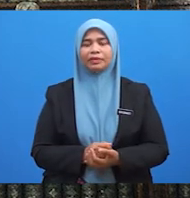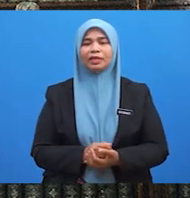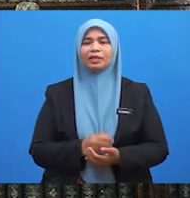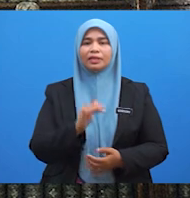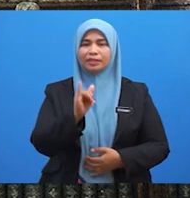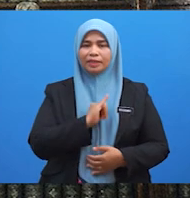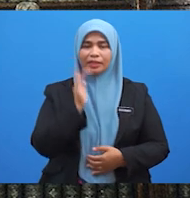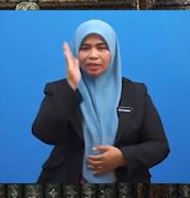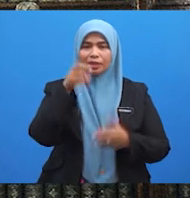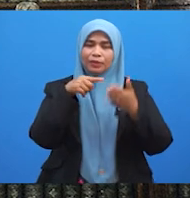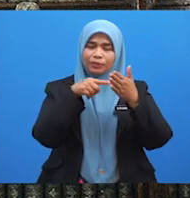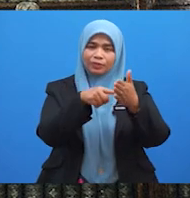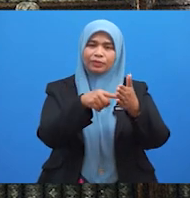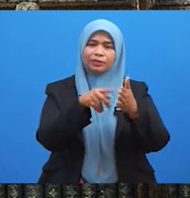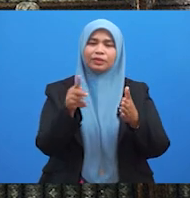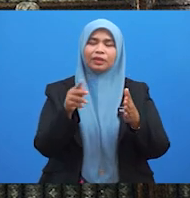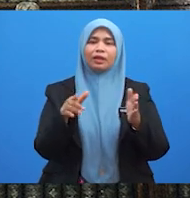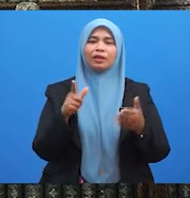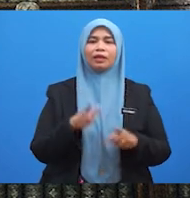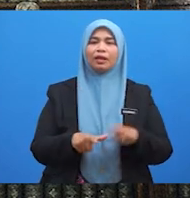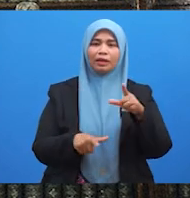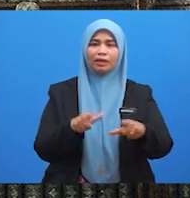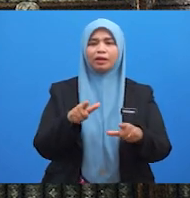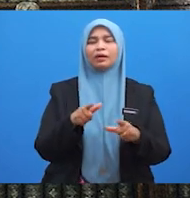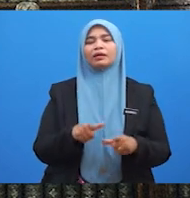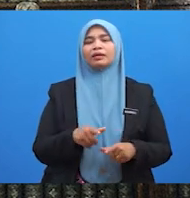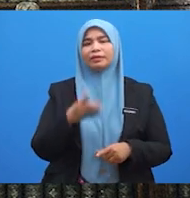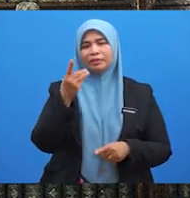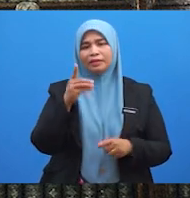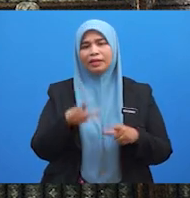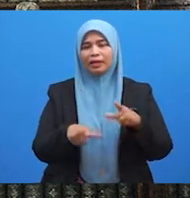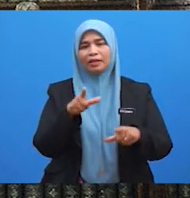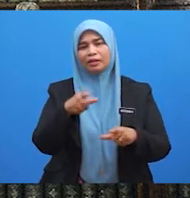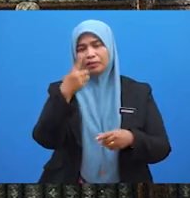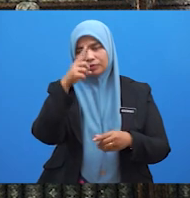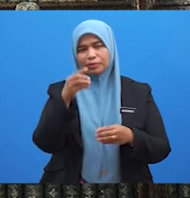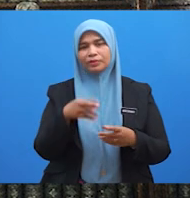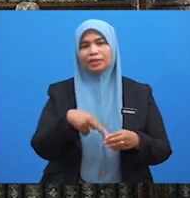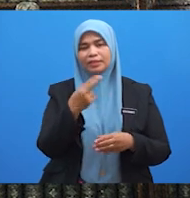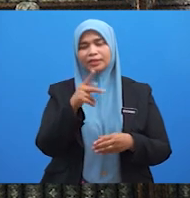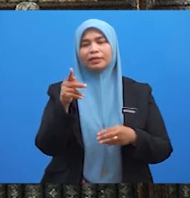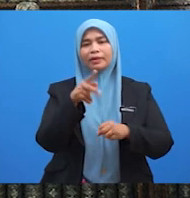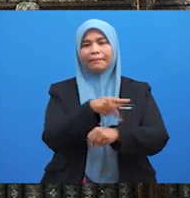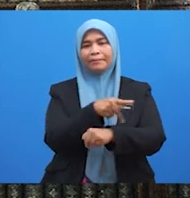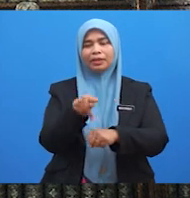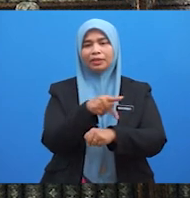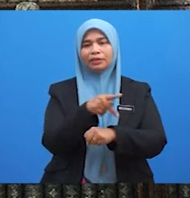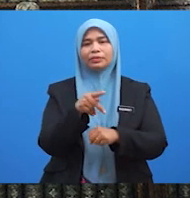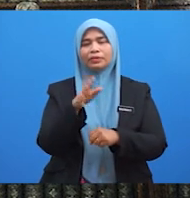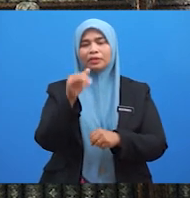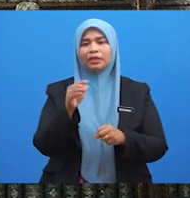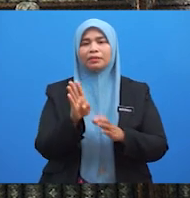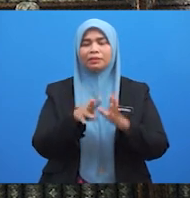Saya akan menunjukkan langkah demi langkah untuk menghasilkan pantun